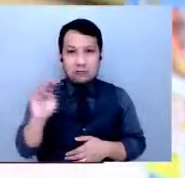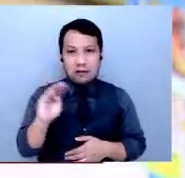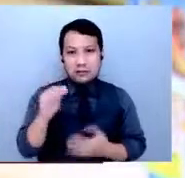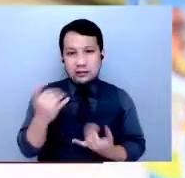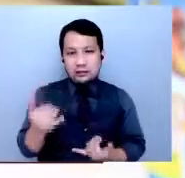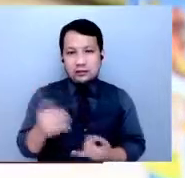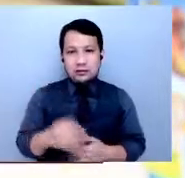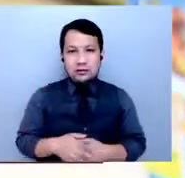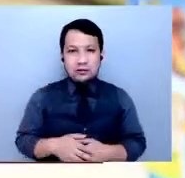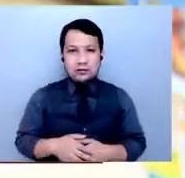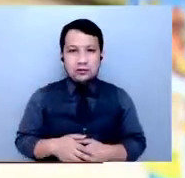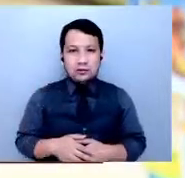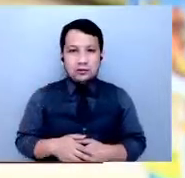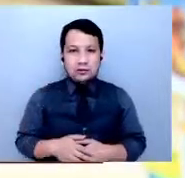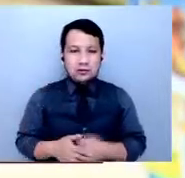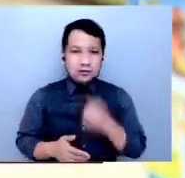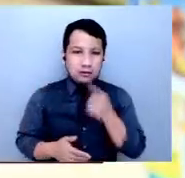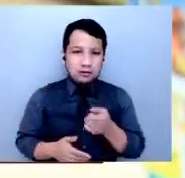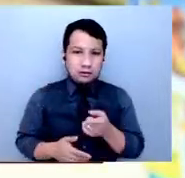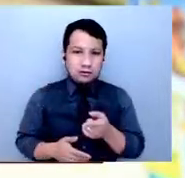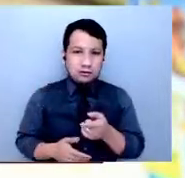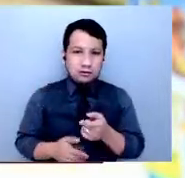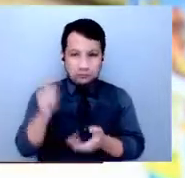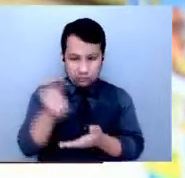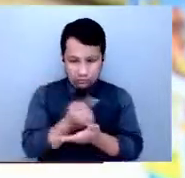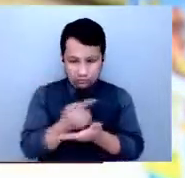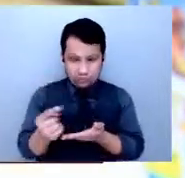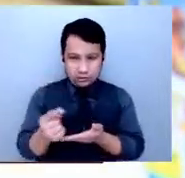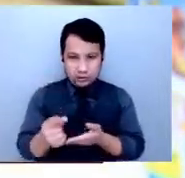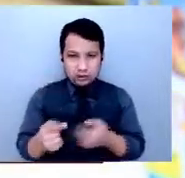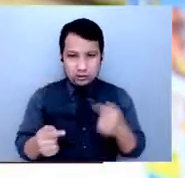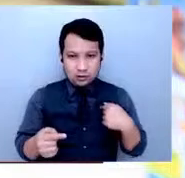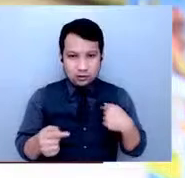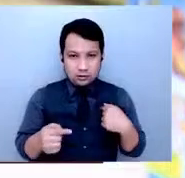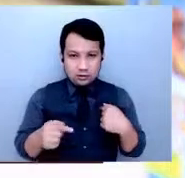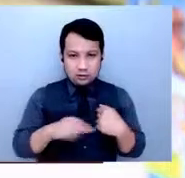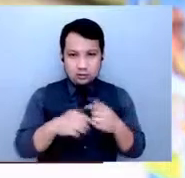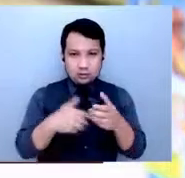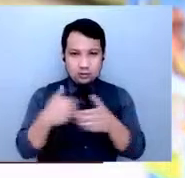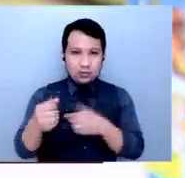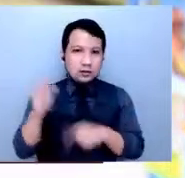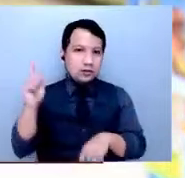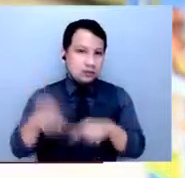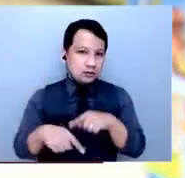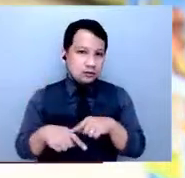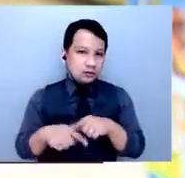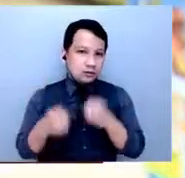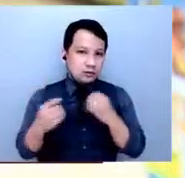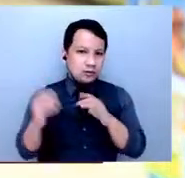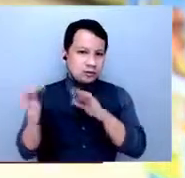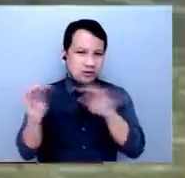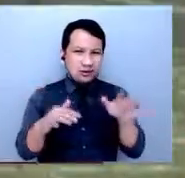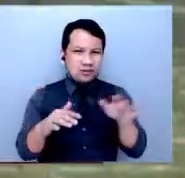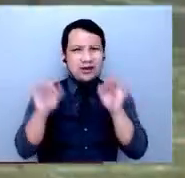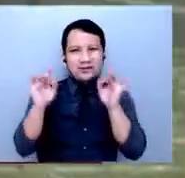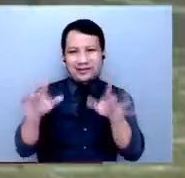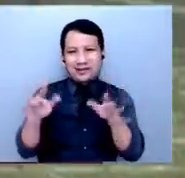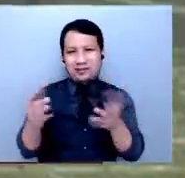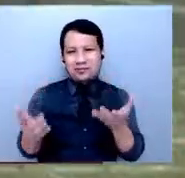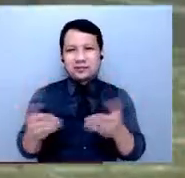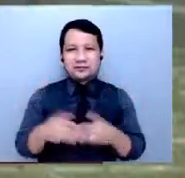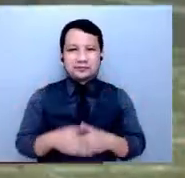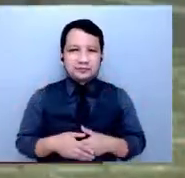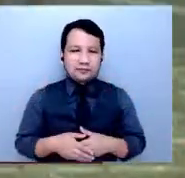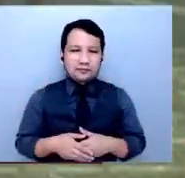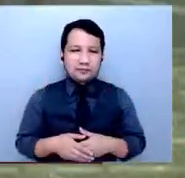Nagpahupa muna kami ng 1 week. Ngayon kami lumabas para hindi masyadong madaming tao kasi delikado pa din.